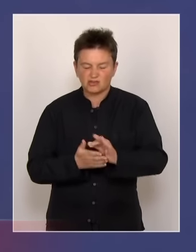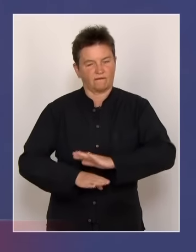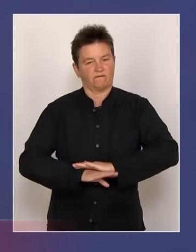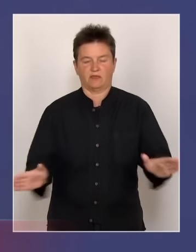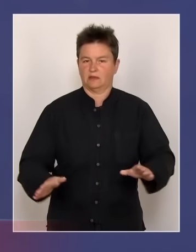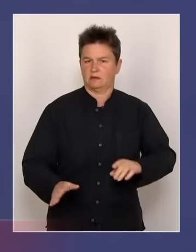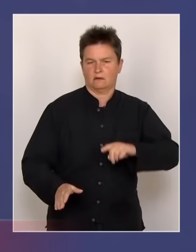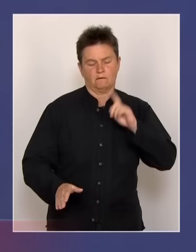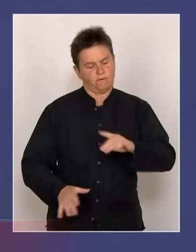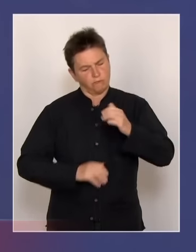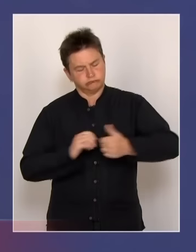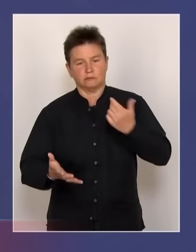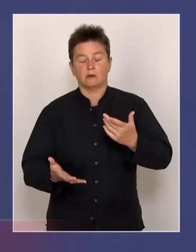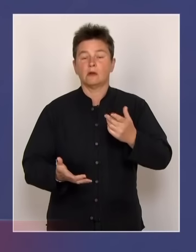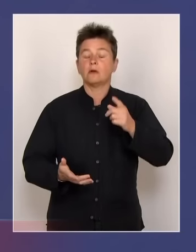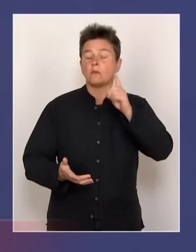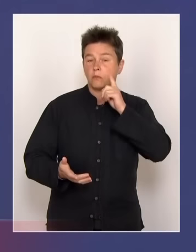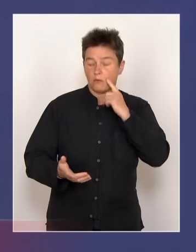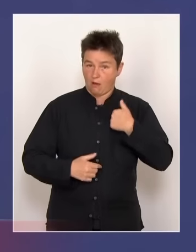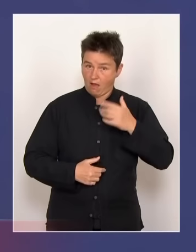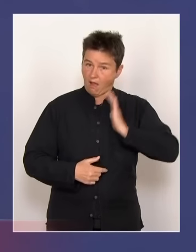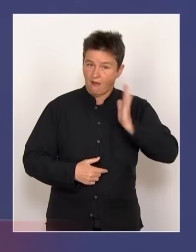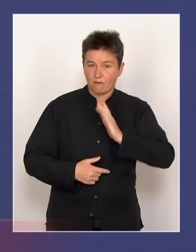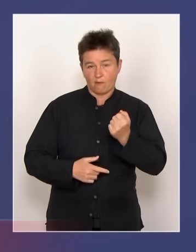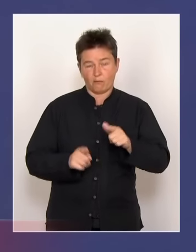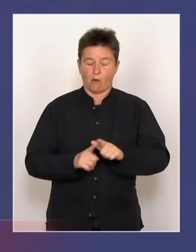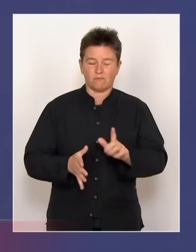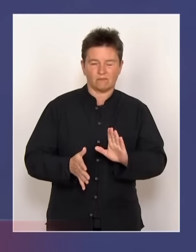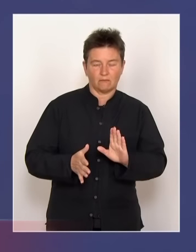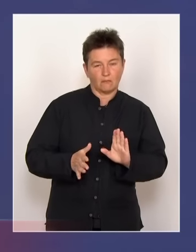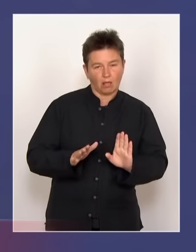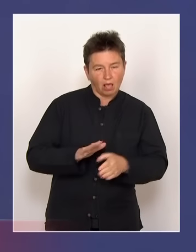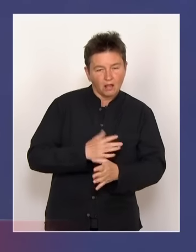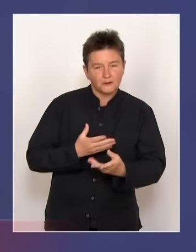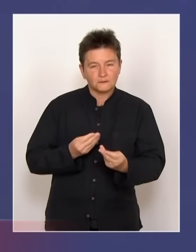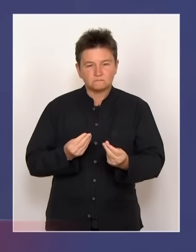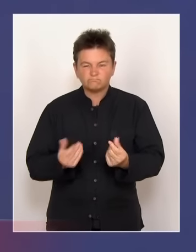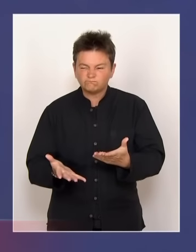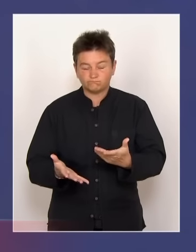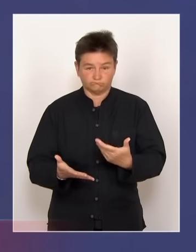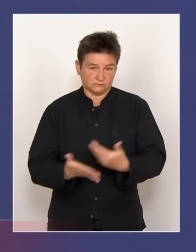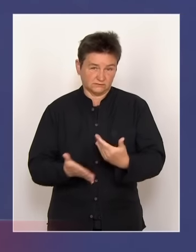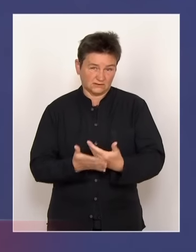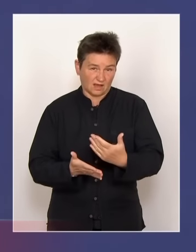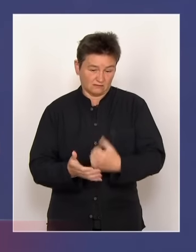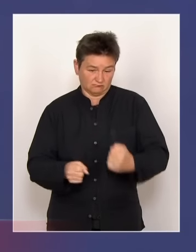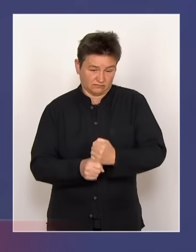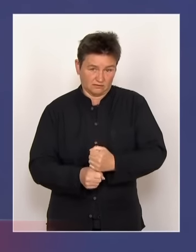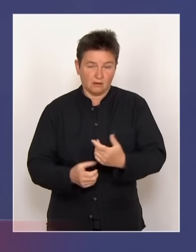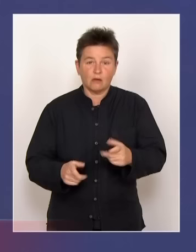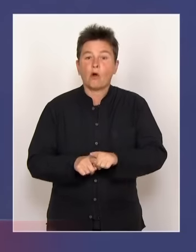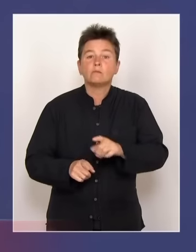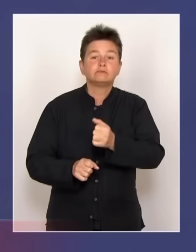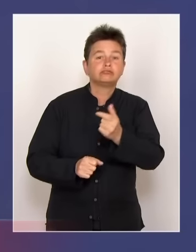Pourquoi ? Parce que, implicitement, nous étions en quelque sorte conçus comme cela. Beaucoup de pays